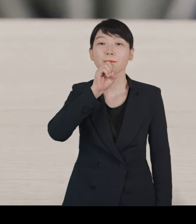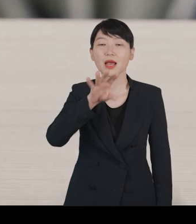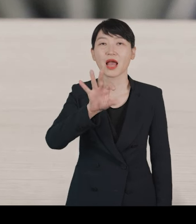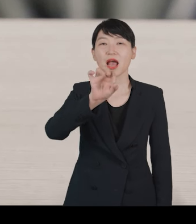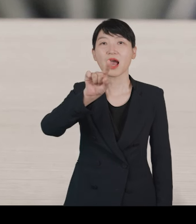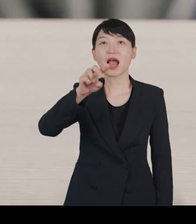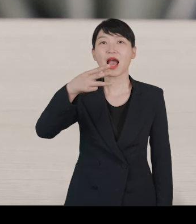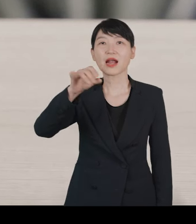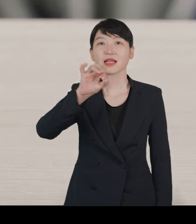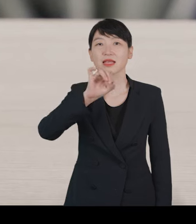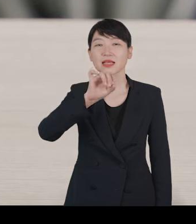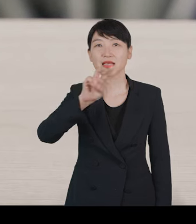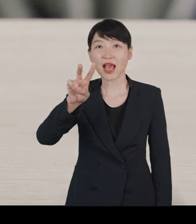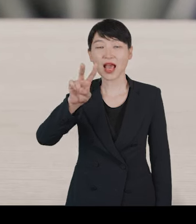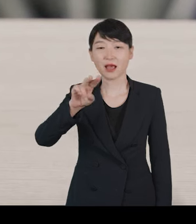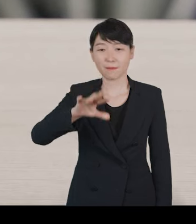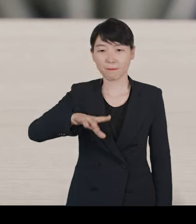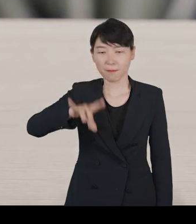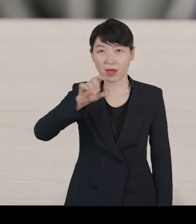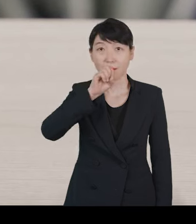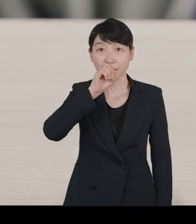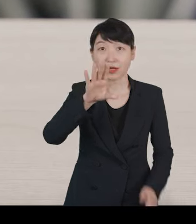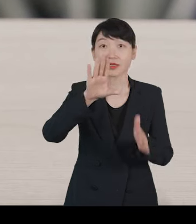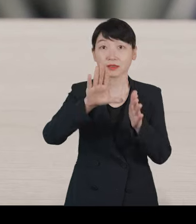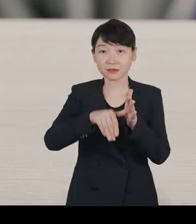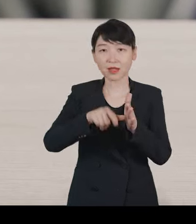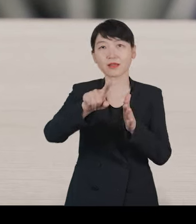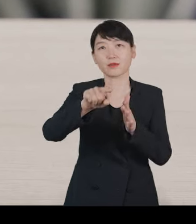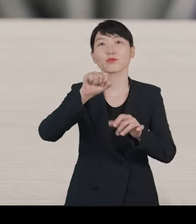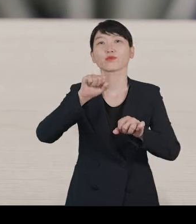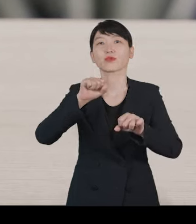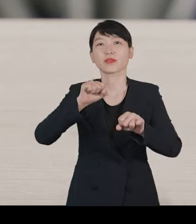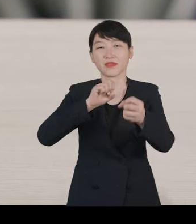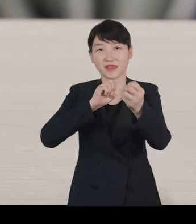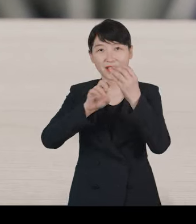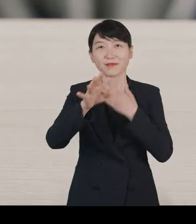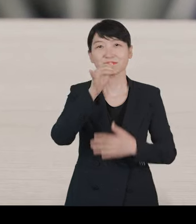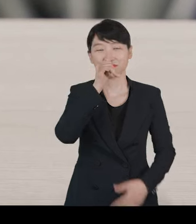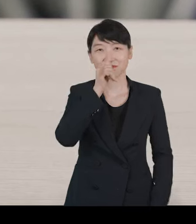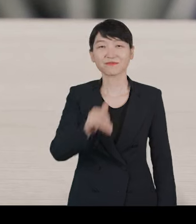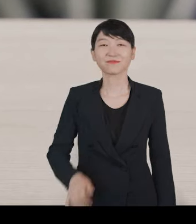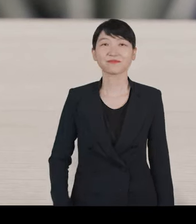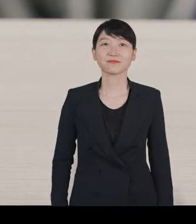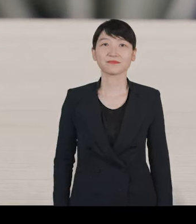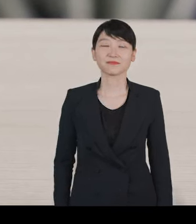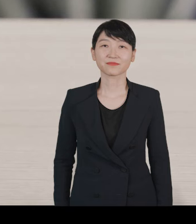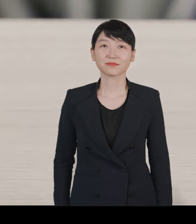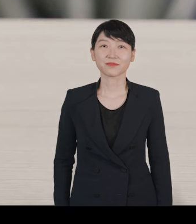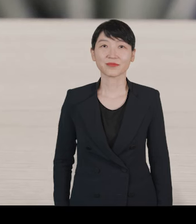발화 메시지인 아리아를 먼저 말하지 않으면 동작하지 않습니다.